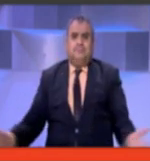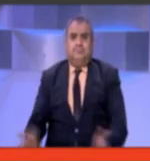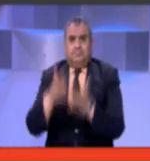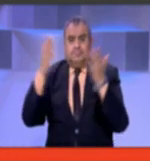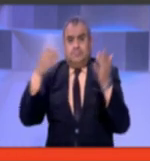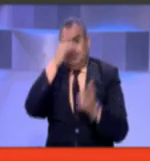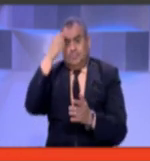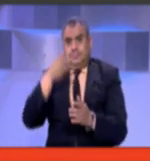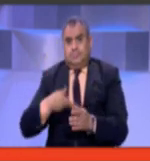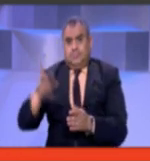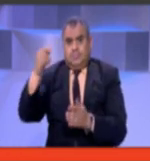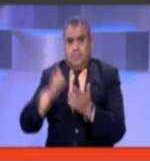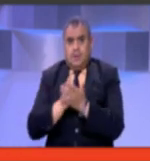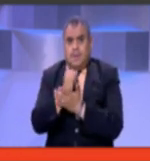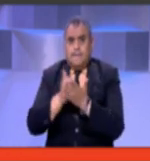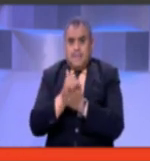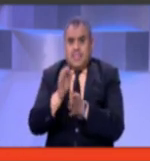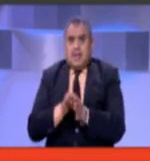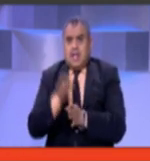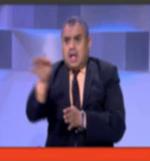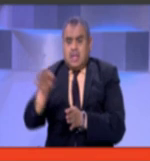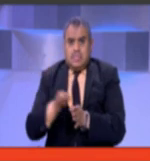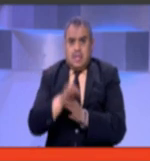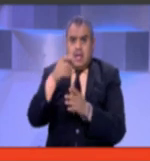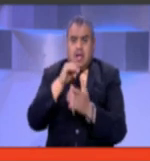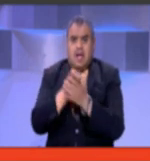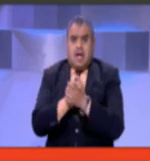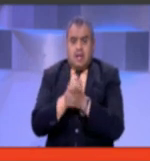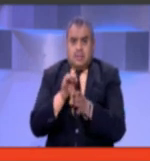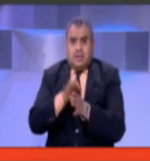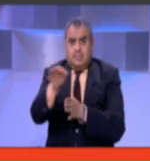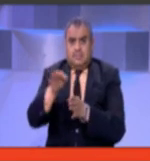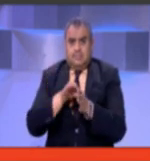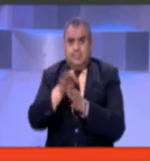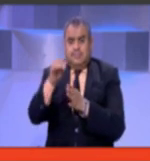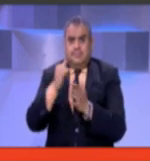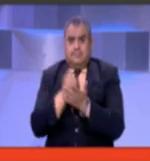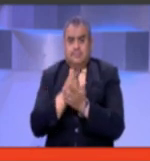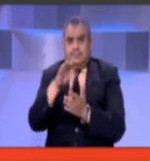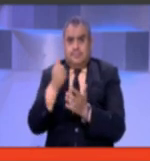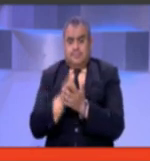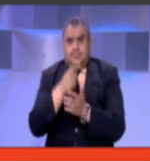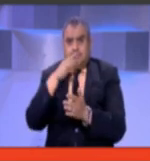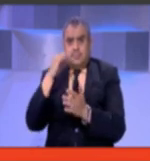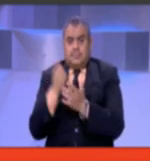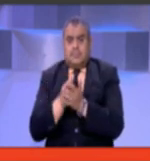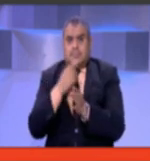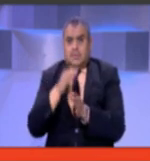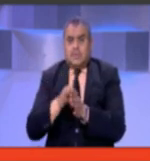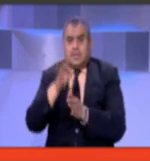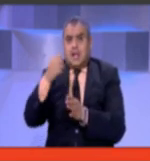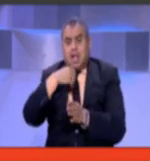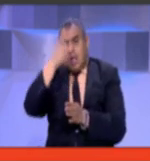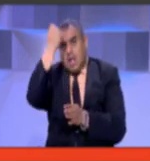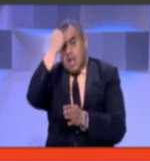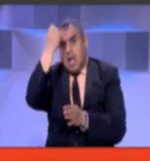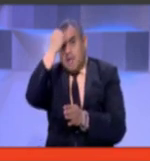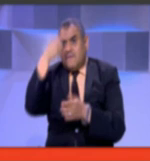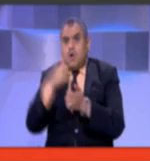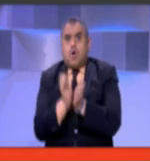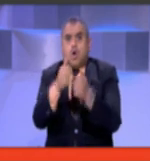راح وزمايله اتعدوا، يبقى احنا مش بنعدي فرد واحد، ده احنا بنعدي الاف الاسر